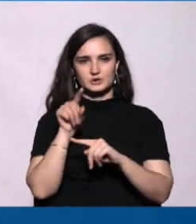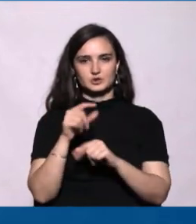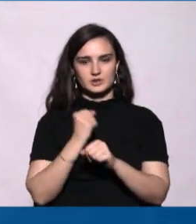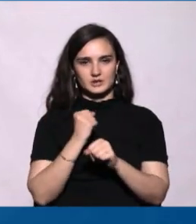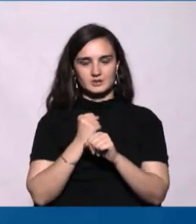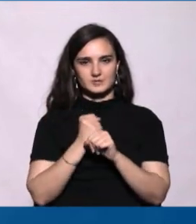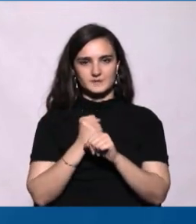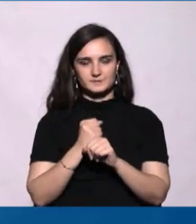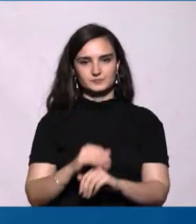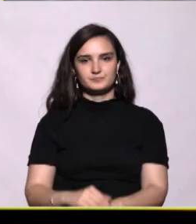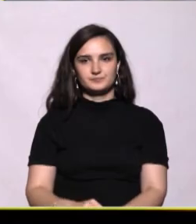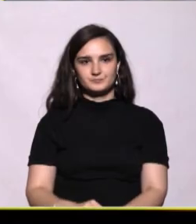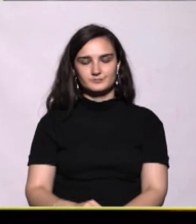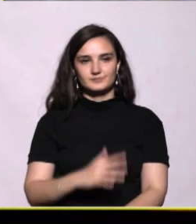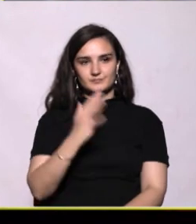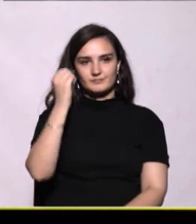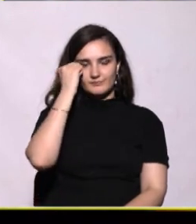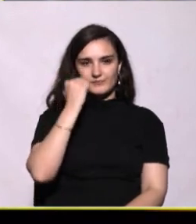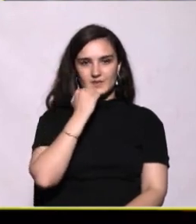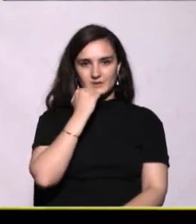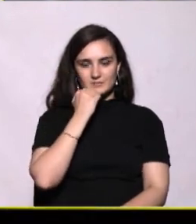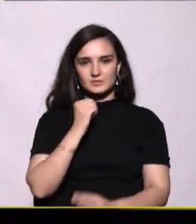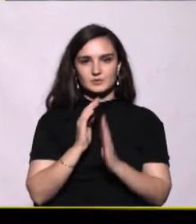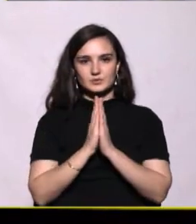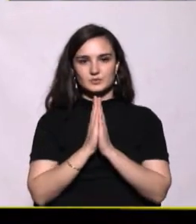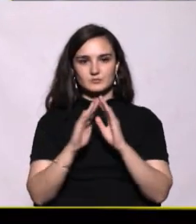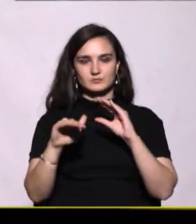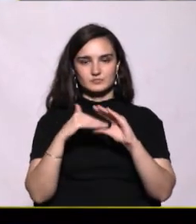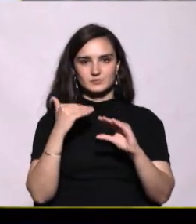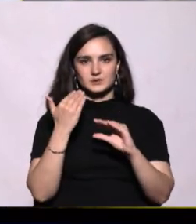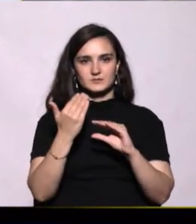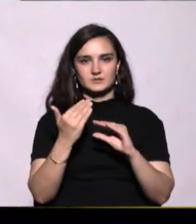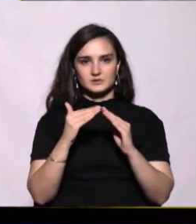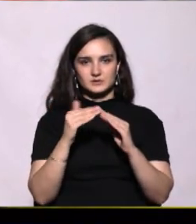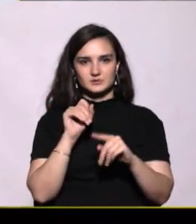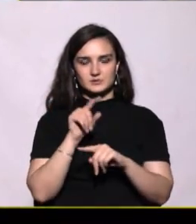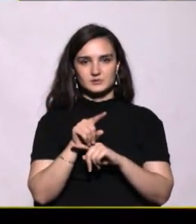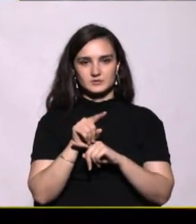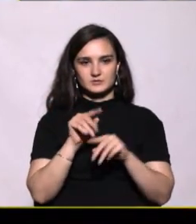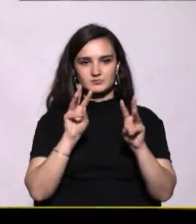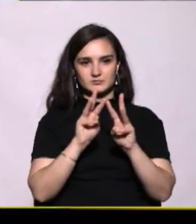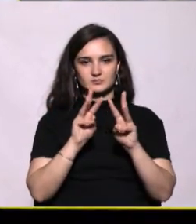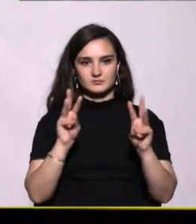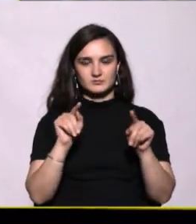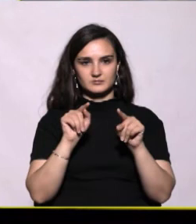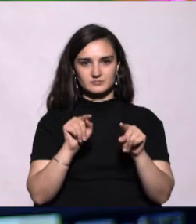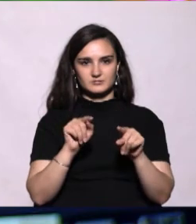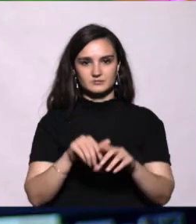სახლში. Great job. Okay, so please send your homework to the address written on the